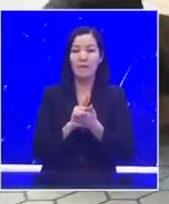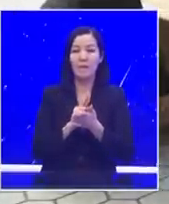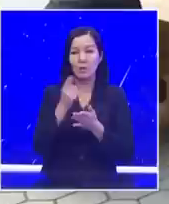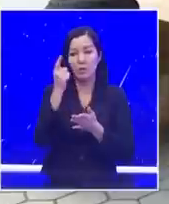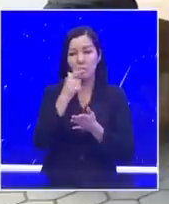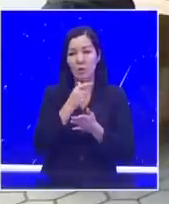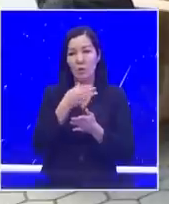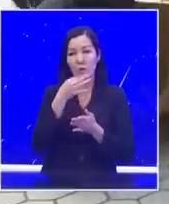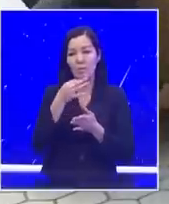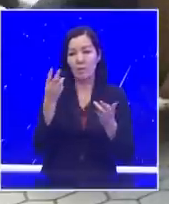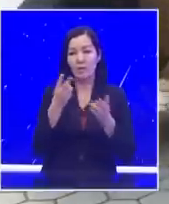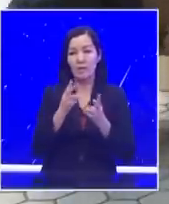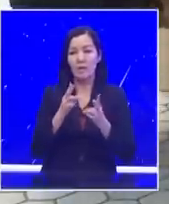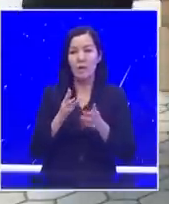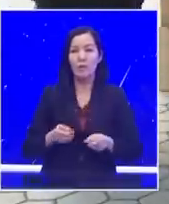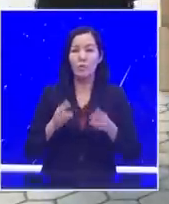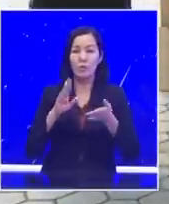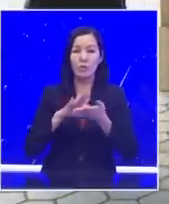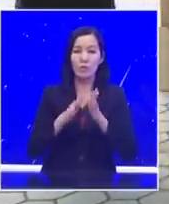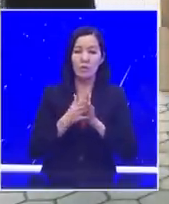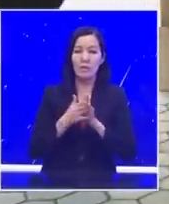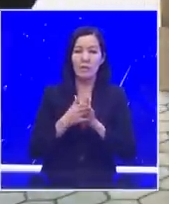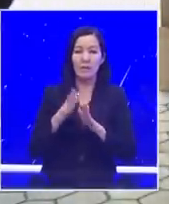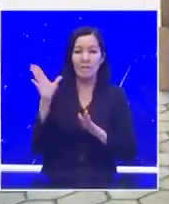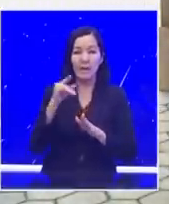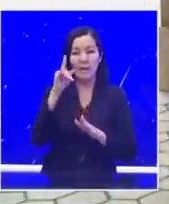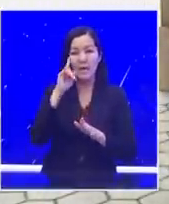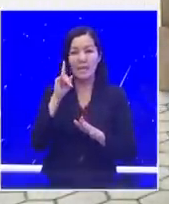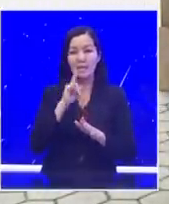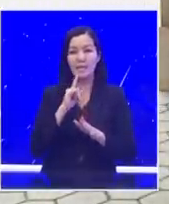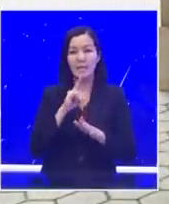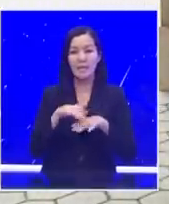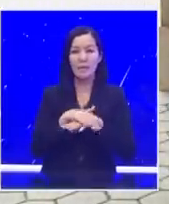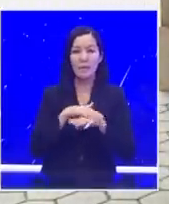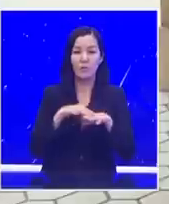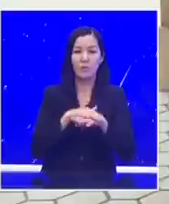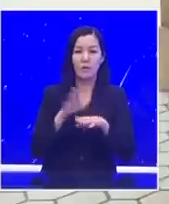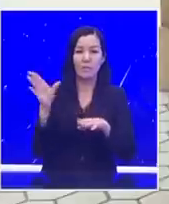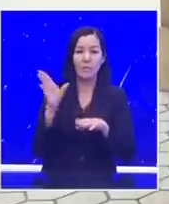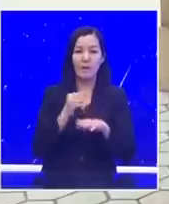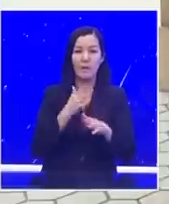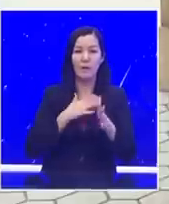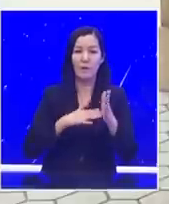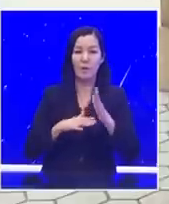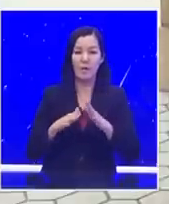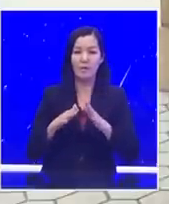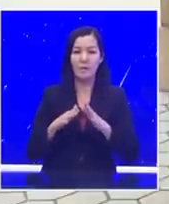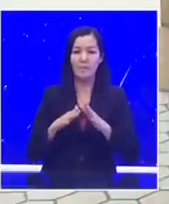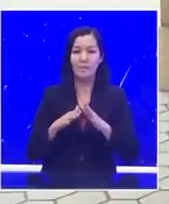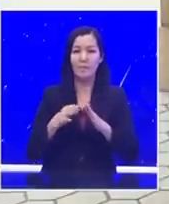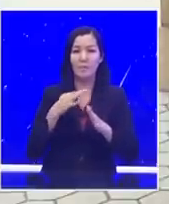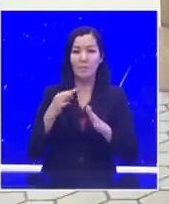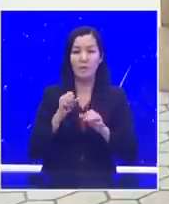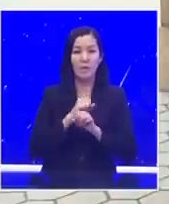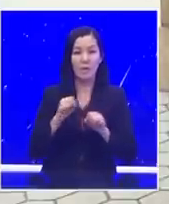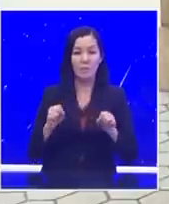ойлаймын. Осындай төтенше жағдай кезінде кез келген қазақстандық өңірдегі тұрғындар барлығы қоғамдағы жағдайға бейжай